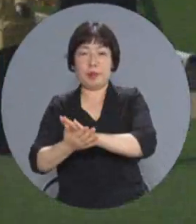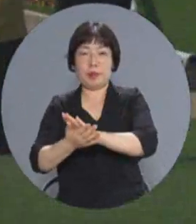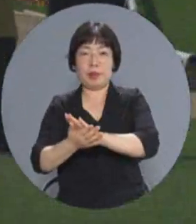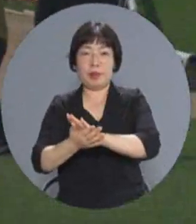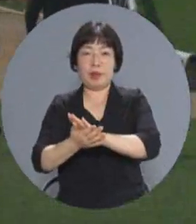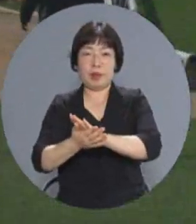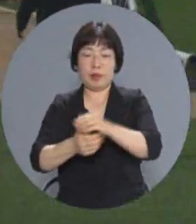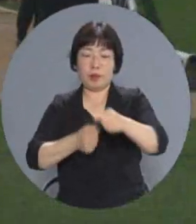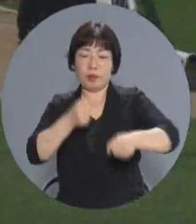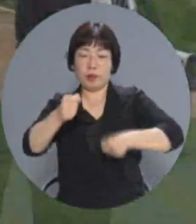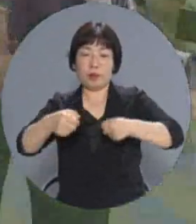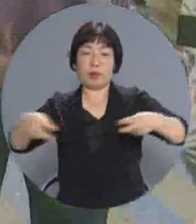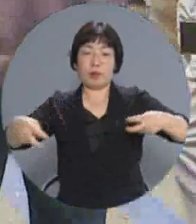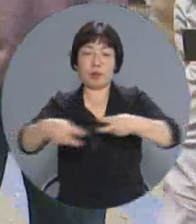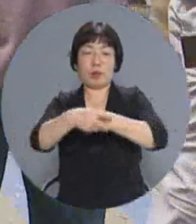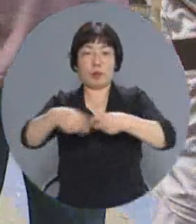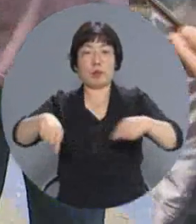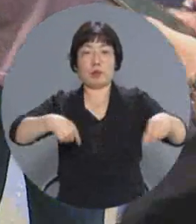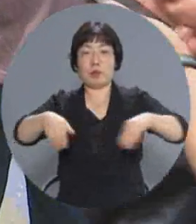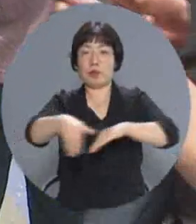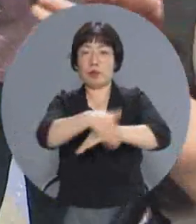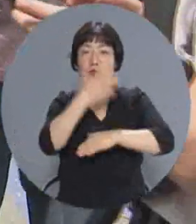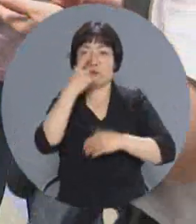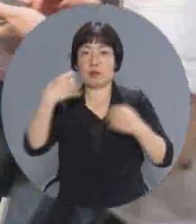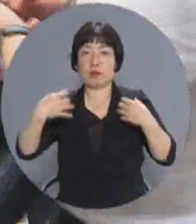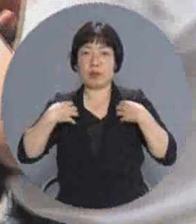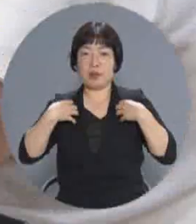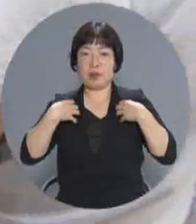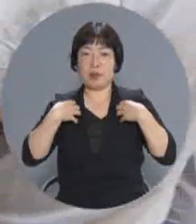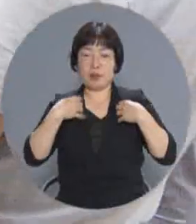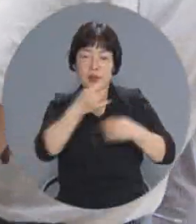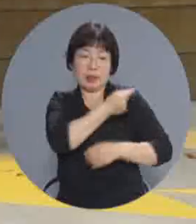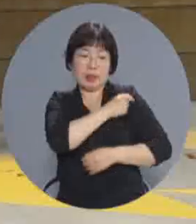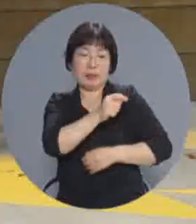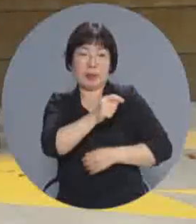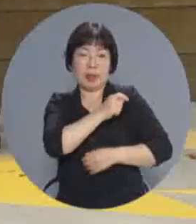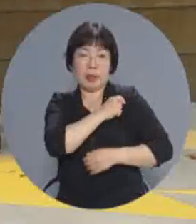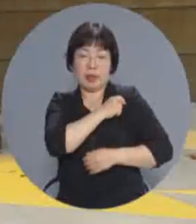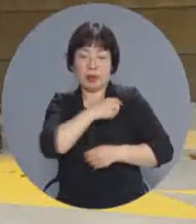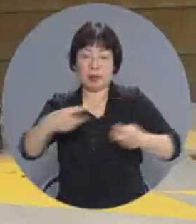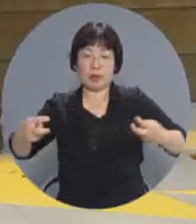대자보 생태교통정책. 순천시가 바르셀로나의 슈퍼블럭,